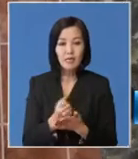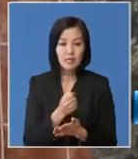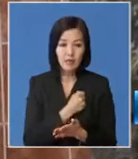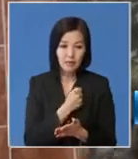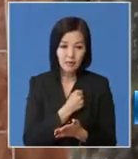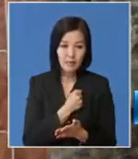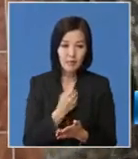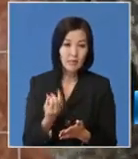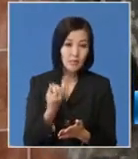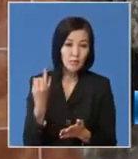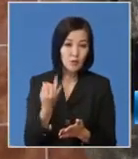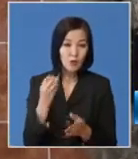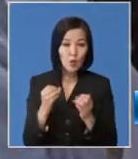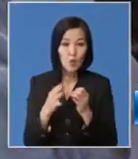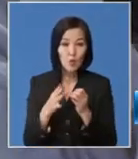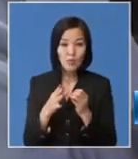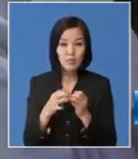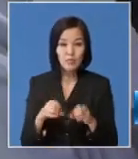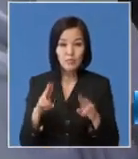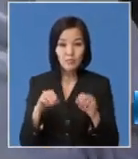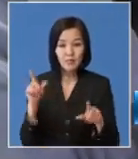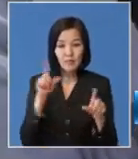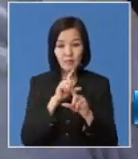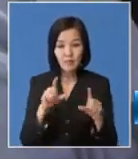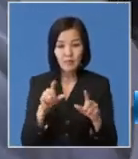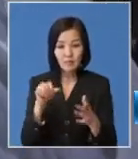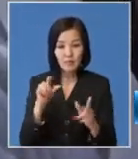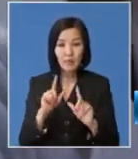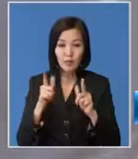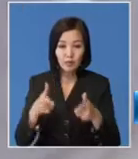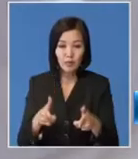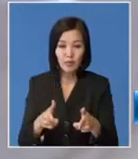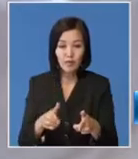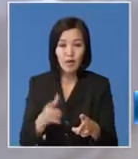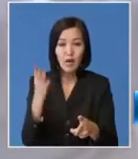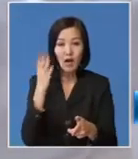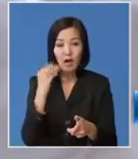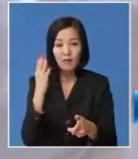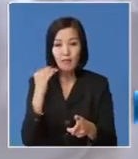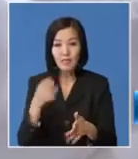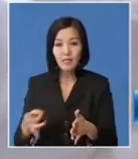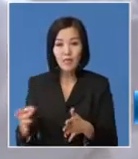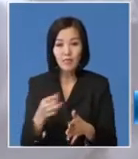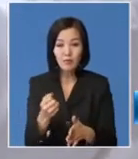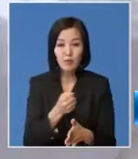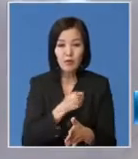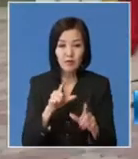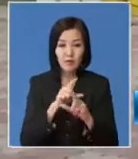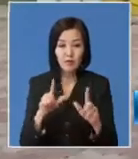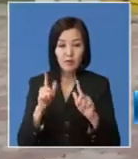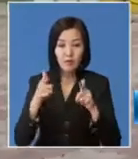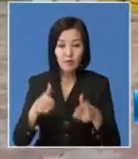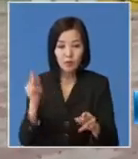көрген ата-анасы оны 15 жасында арнайы мектепке жіберді. Алматыдағы Бауыржан Момышұлы атындағы республикалық әскери мектепте білім алып